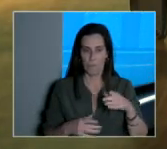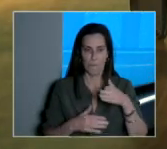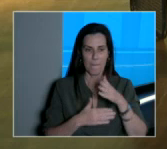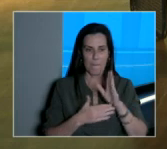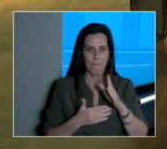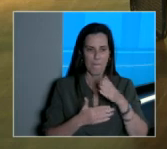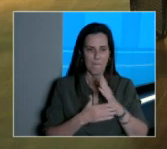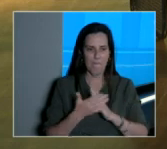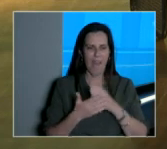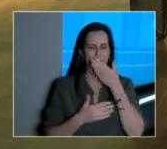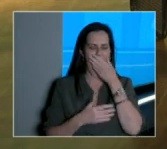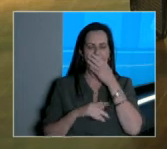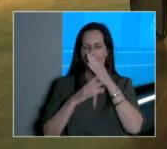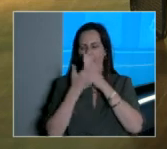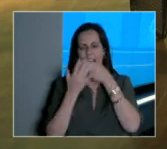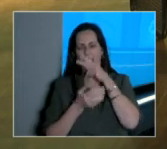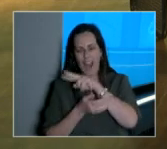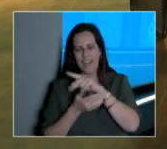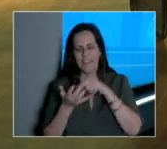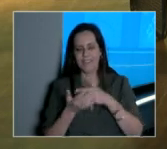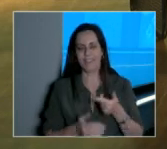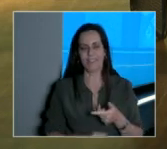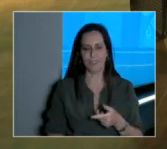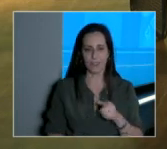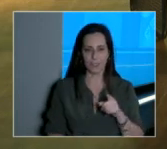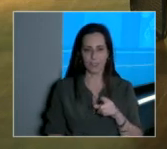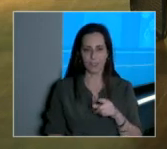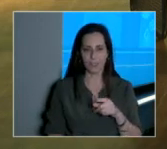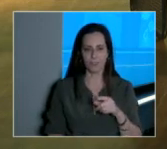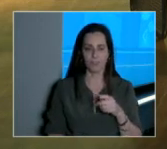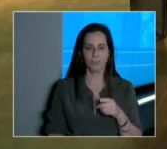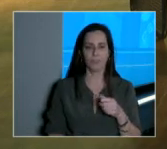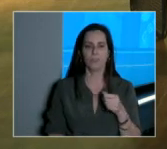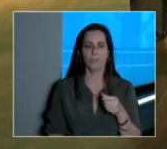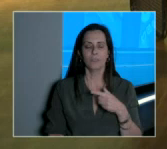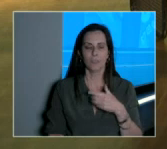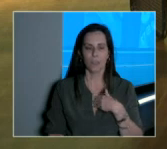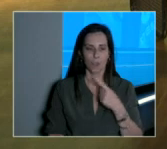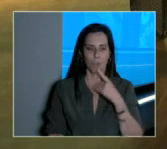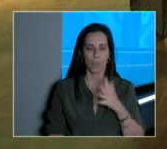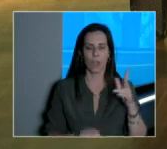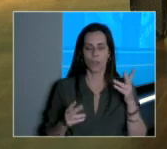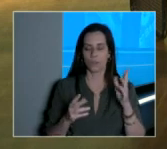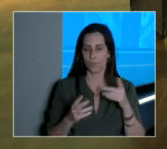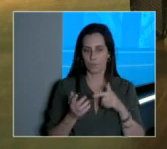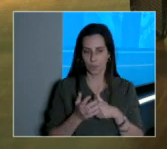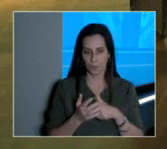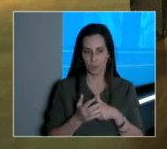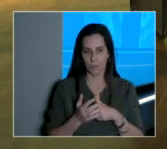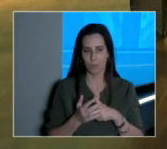אחד שמיים הוא רק כחול, ופאזל שני הוא הדשא והוא ירוק, אז הפאזל בחלק הכחול, אנחנו מגדירים את מה שכחול, וכחול